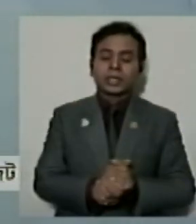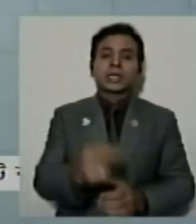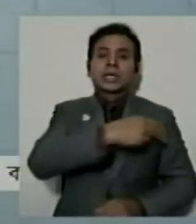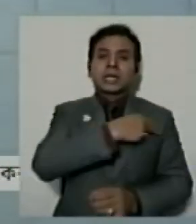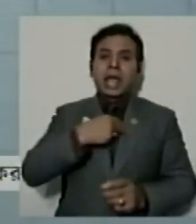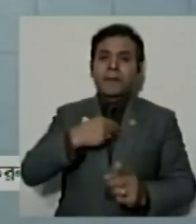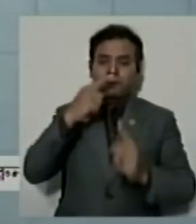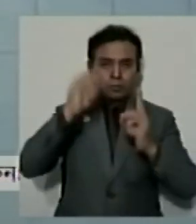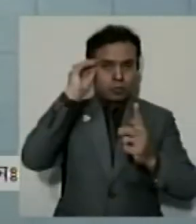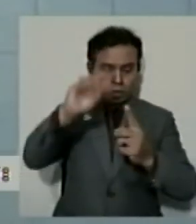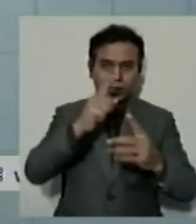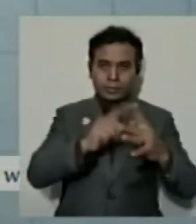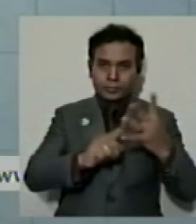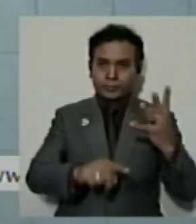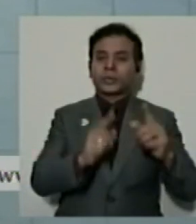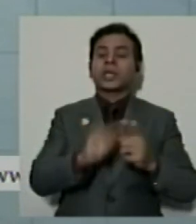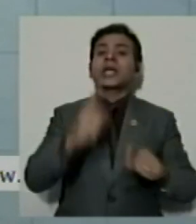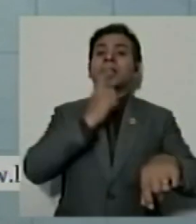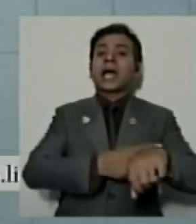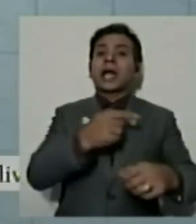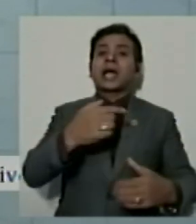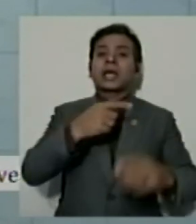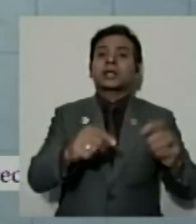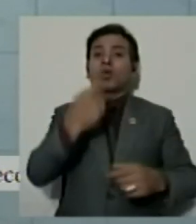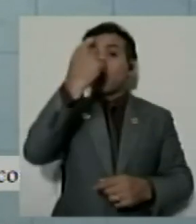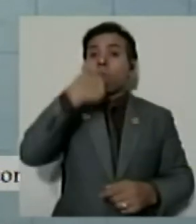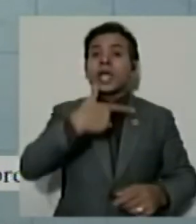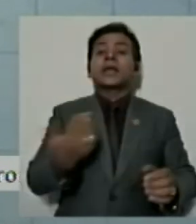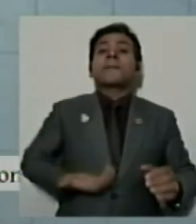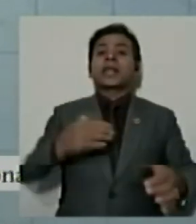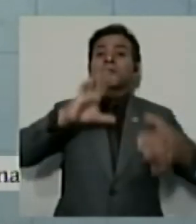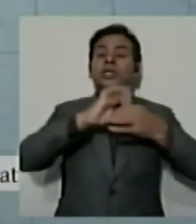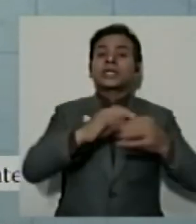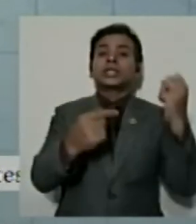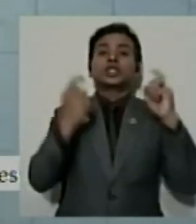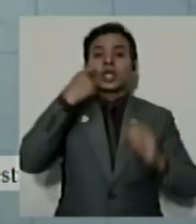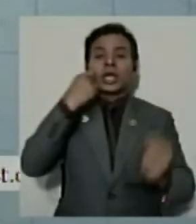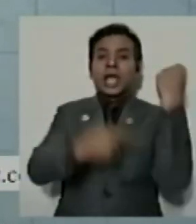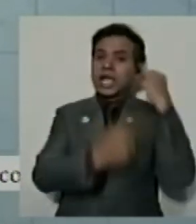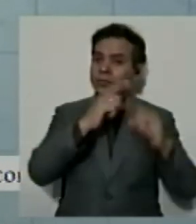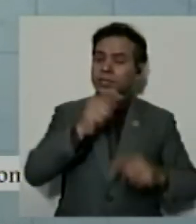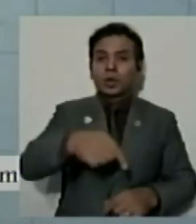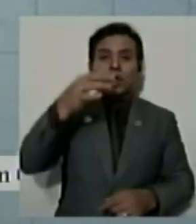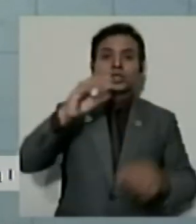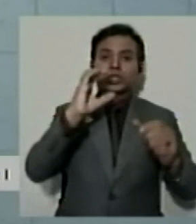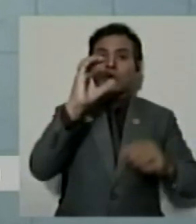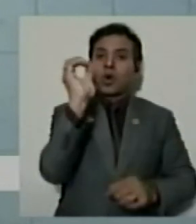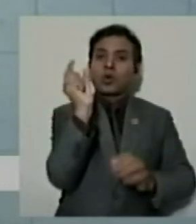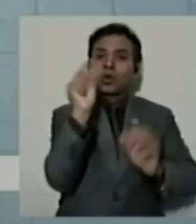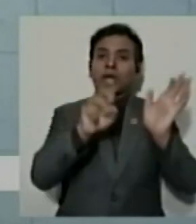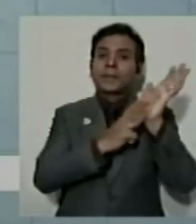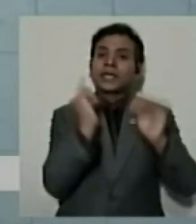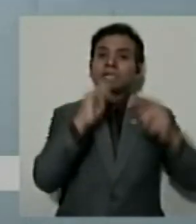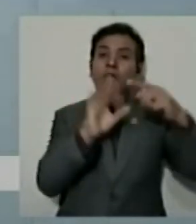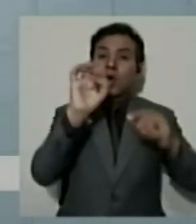হাসপাতাল, কুর্মিটোলা জেনারেল হাসপাতাল, সংক্রামক ব্যাধি হাসপাতাল, শহীদ সোহরাওয়ার্দী মেডিকেল কলেজ হাসপাতাল, ঢাকা মহানগর